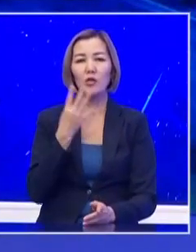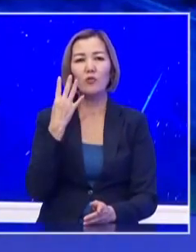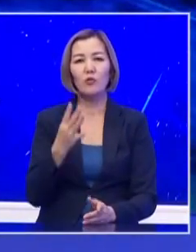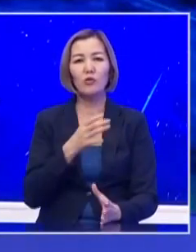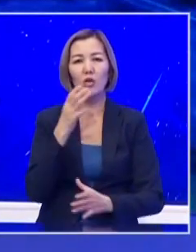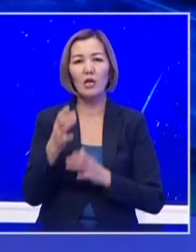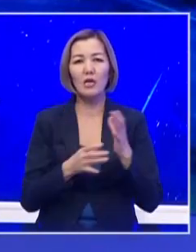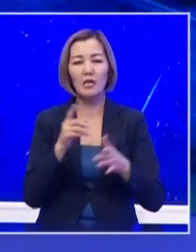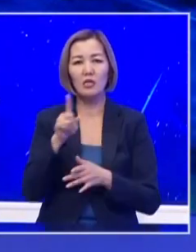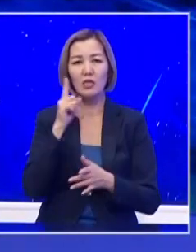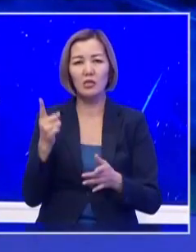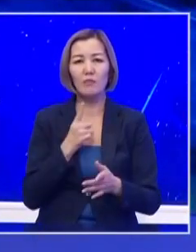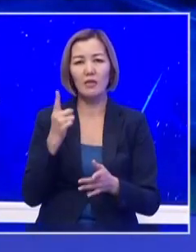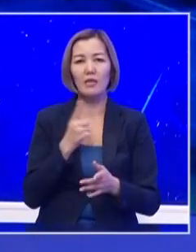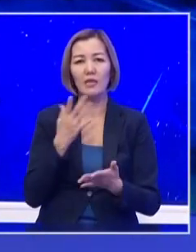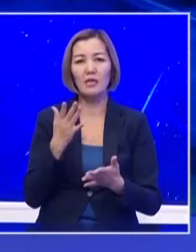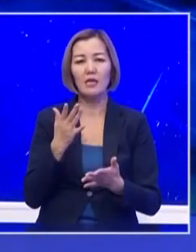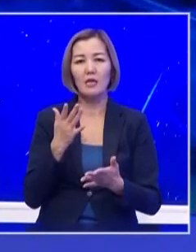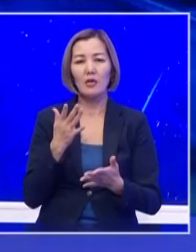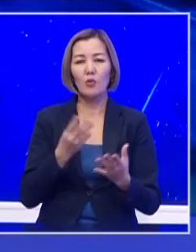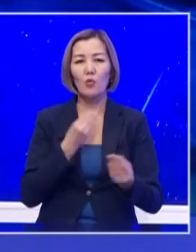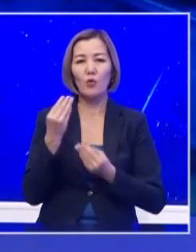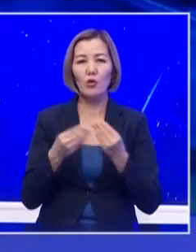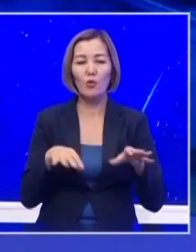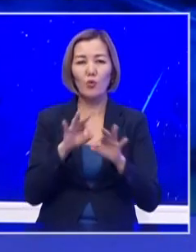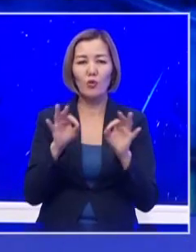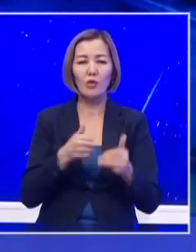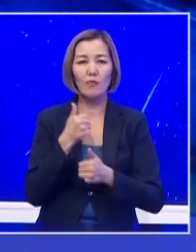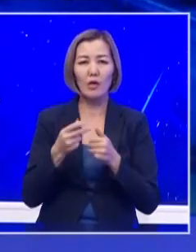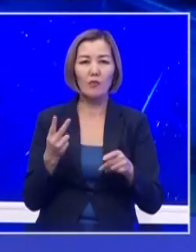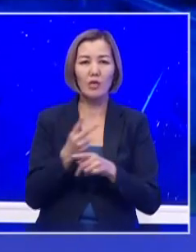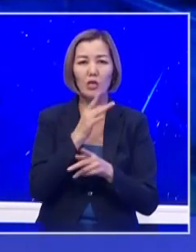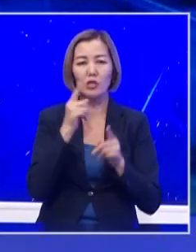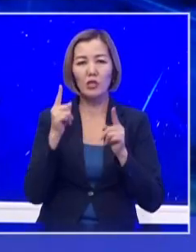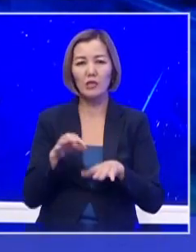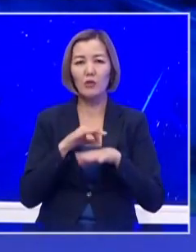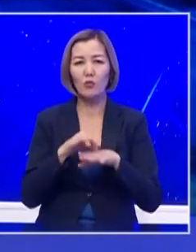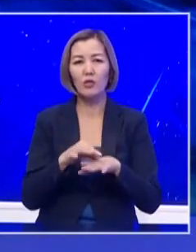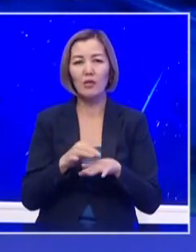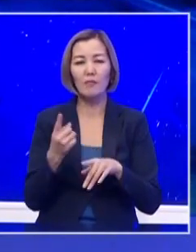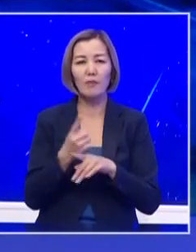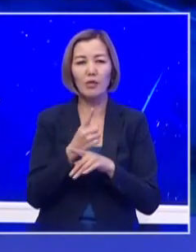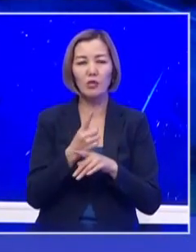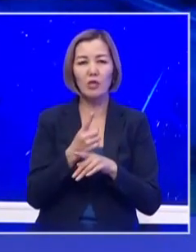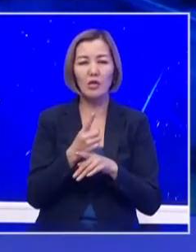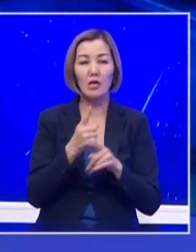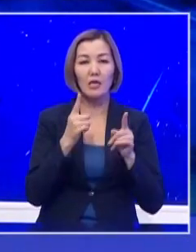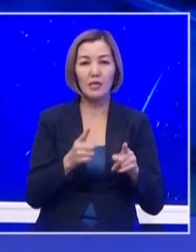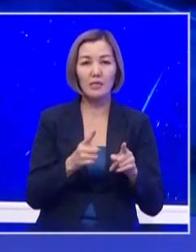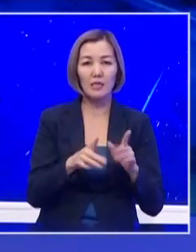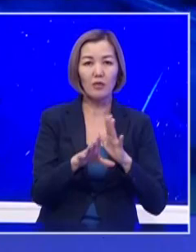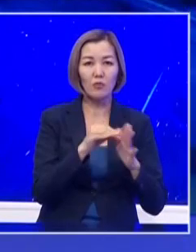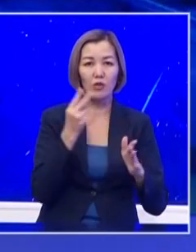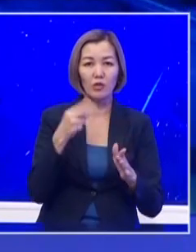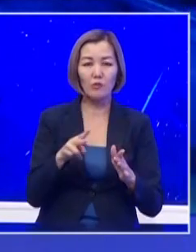Талдықорғанда 4-ші халықаралық жас шеберлер аспапта шебер ойна өнер байқауының 2-ші кезеңі өтті. Оған 1-ші турдан өткен 24